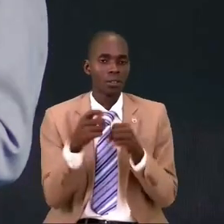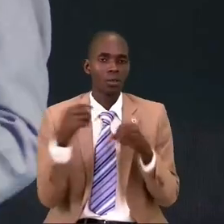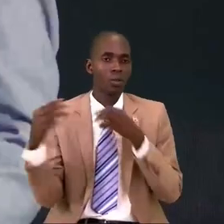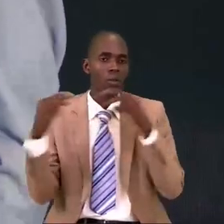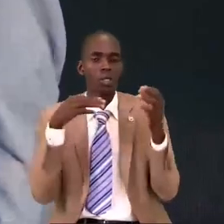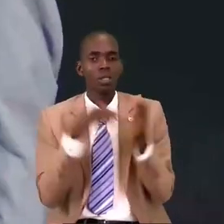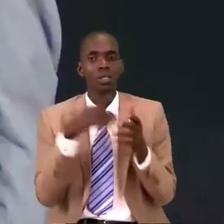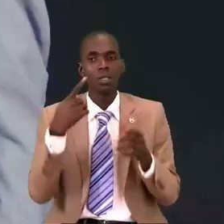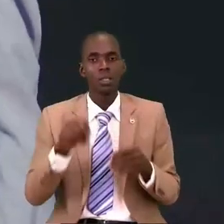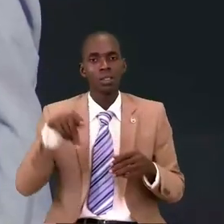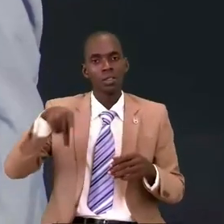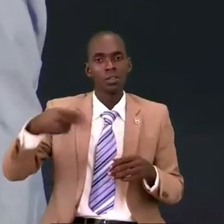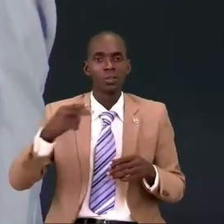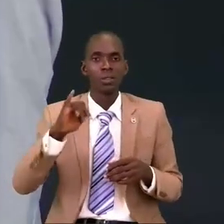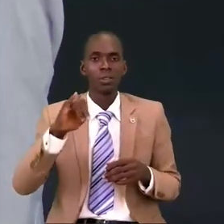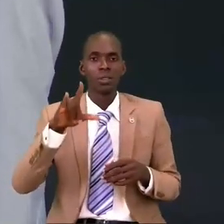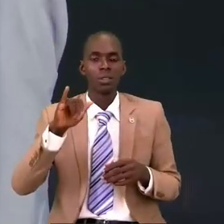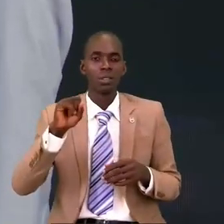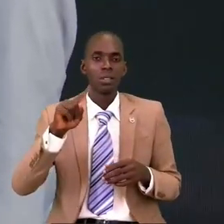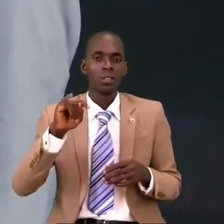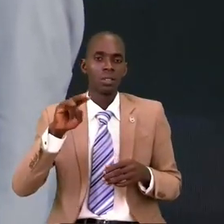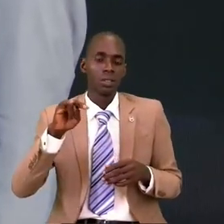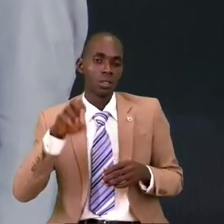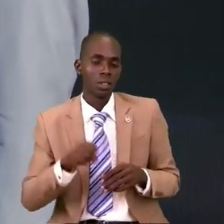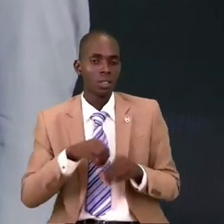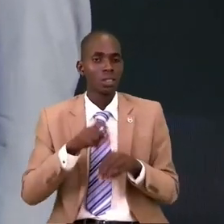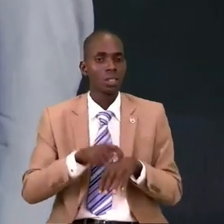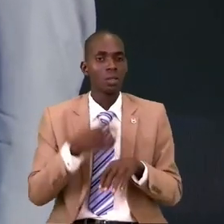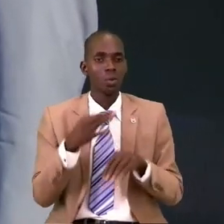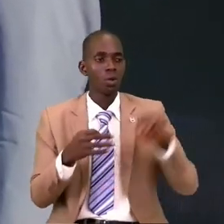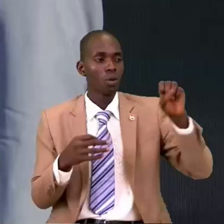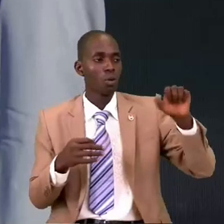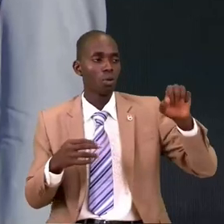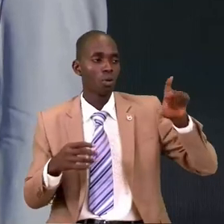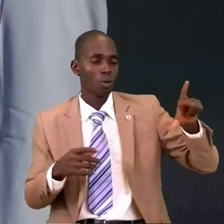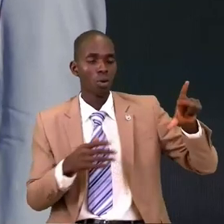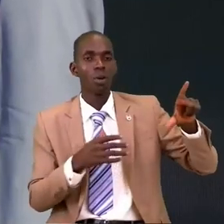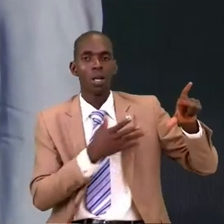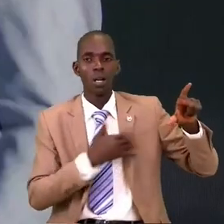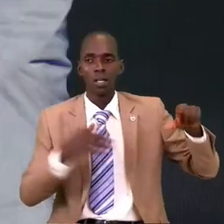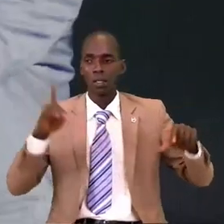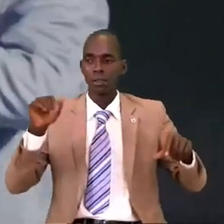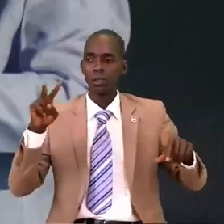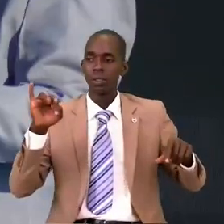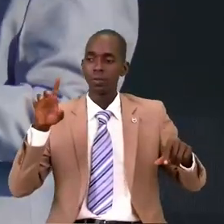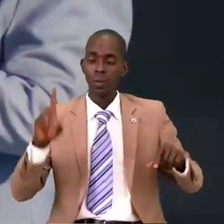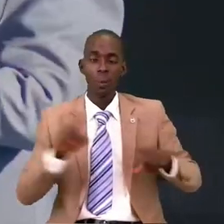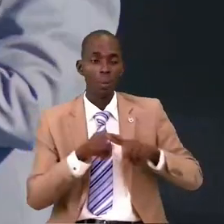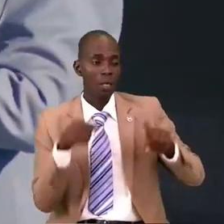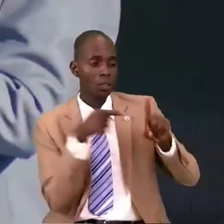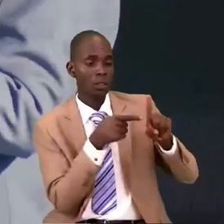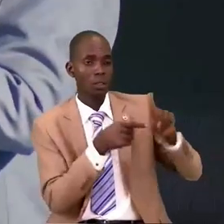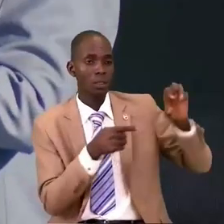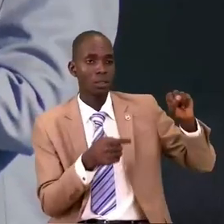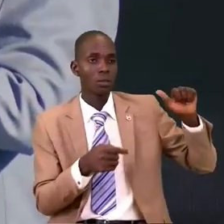roi. Il était craintif. Et cela s'est répandu sur toute l'assemblée du